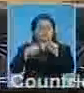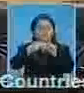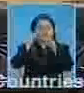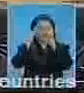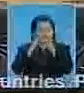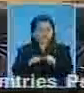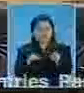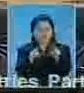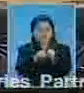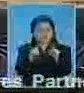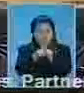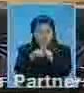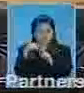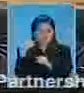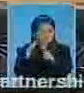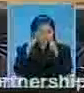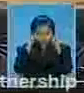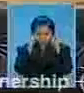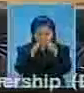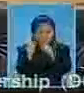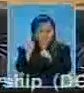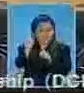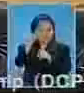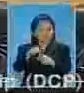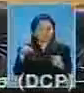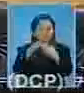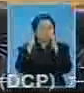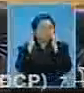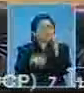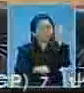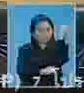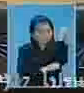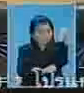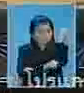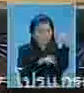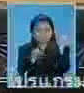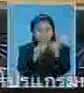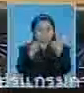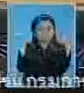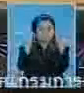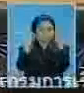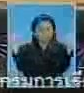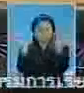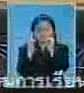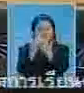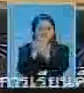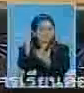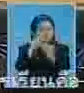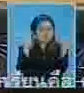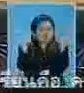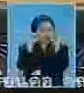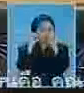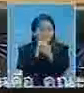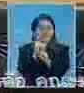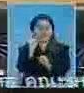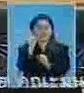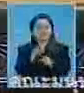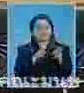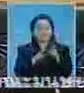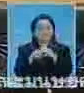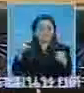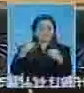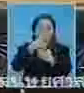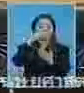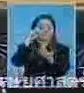นคือพุ่งเป้าไปที่กลุ่มผู้ยากจนที่ในอดีตไม่เคยมีโอกาสเข้าถึงแหล่งเงินในระบบอย่างเป็นทางการเพราะฉะ